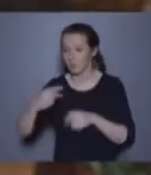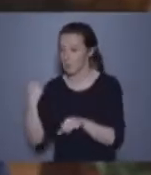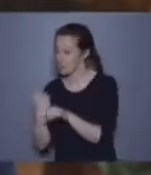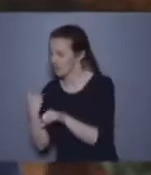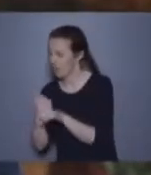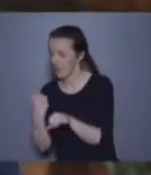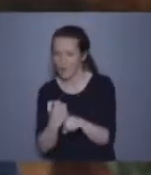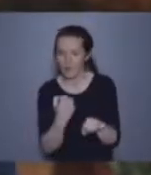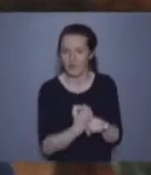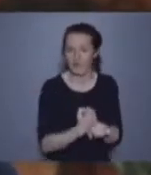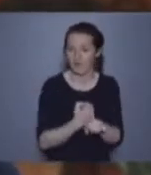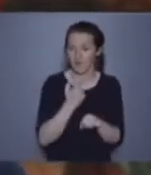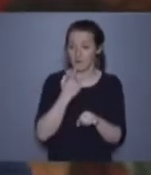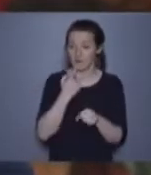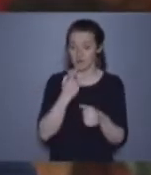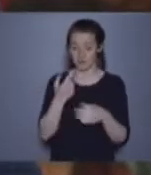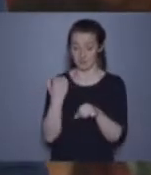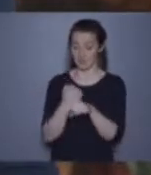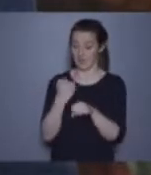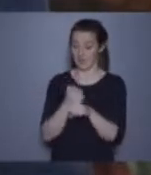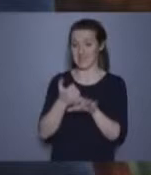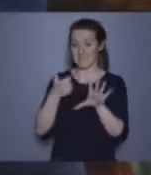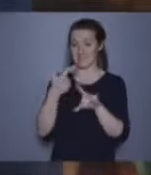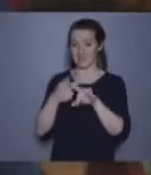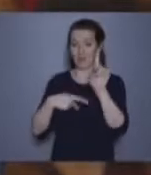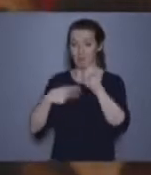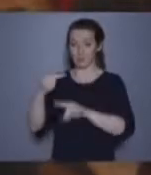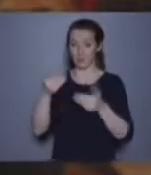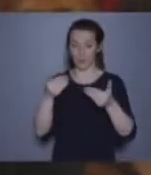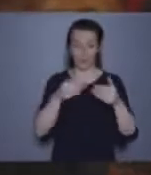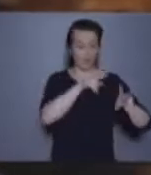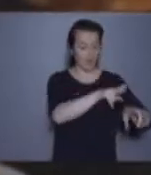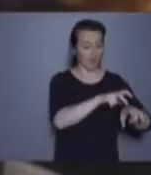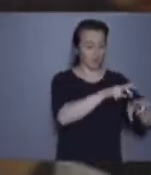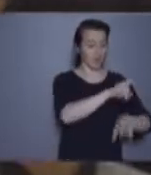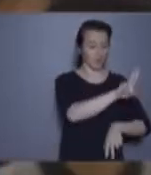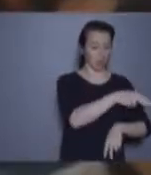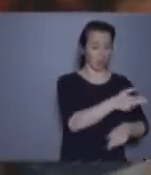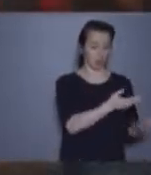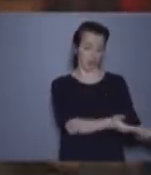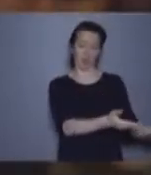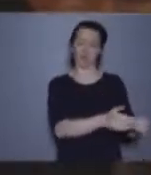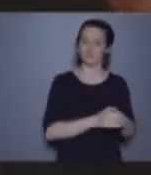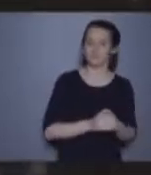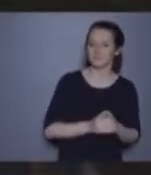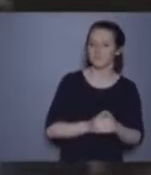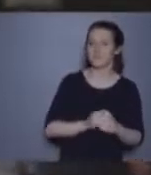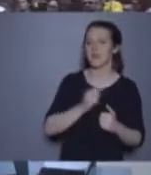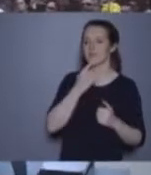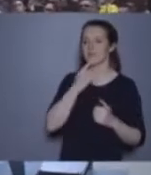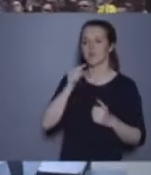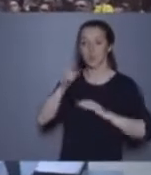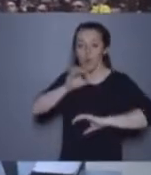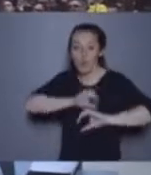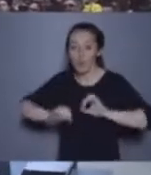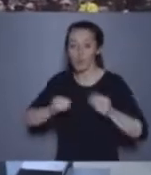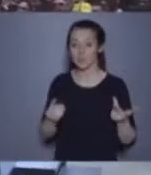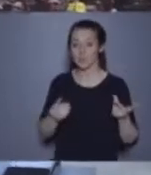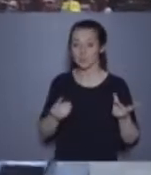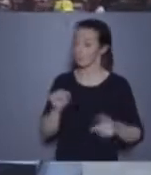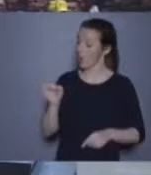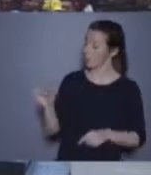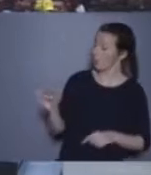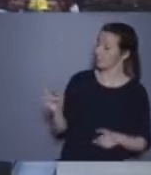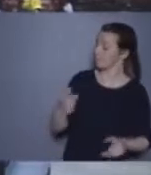d'emplois que dans les conditions de l'agriculture conventionnelle actuelle. Donc, nous devrons organiser, et nous ne pourrons pas dire à cette ferme, eh bien